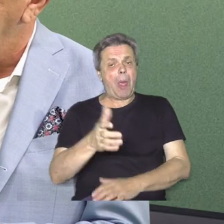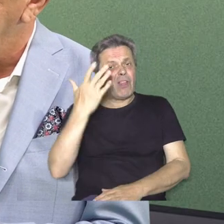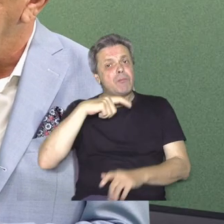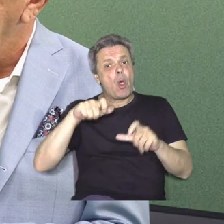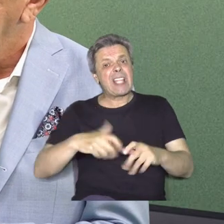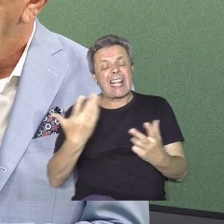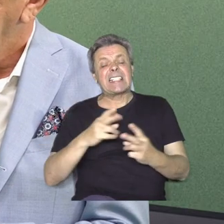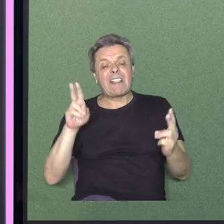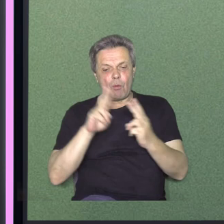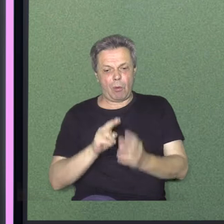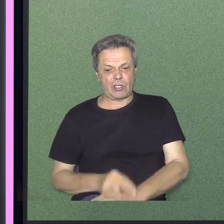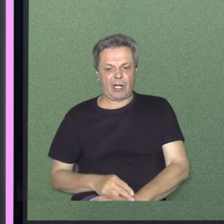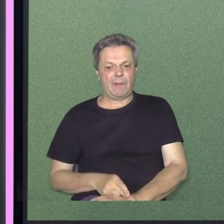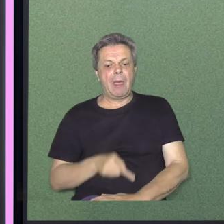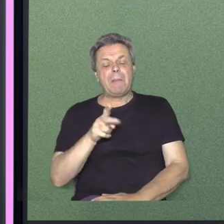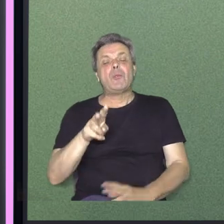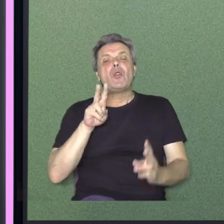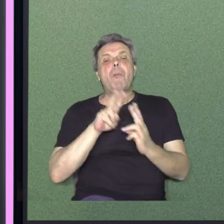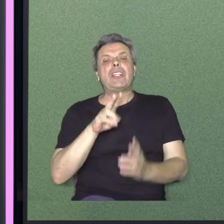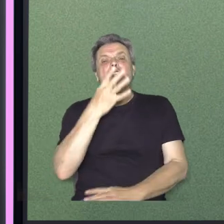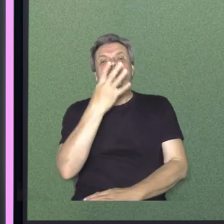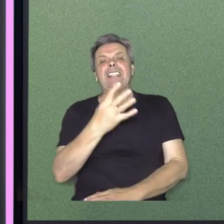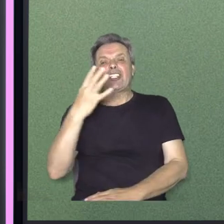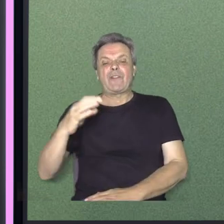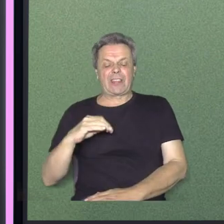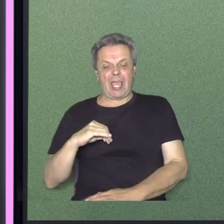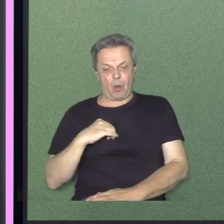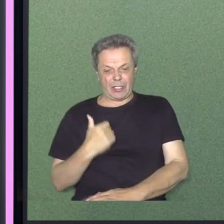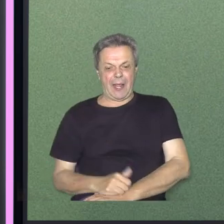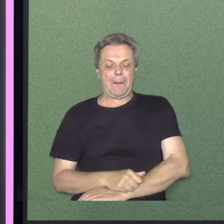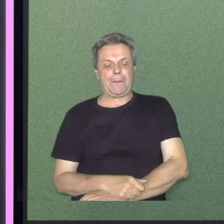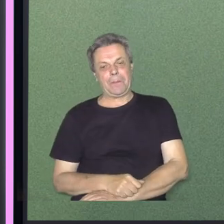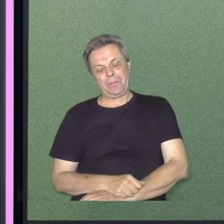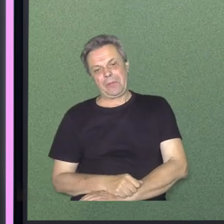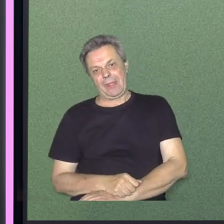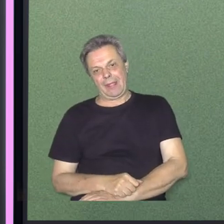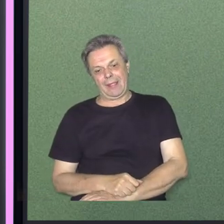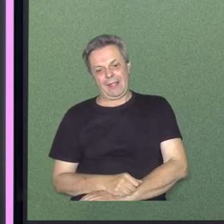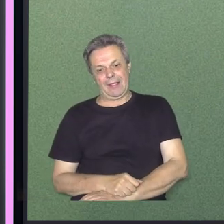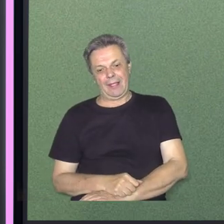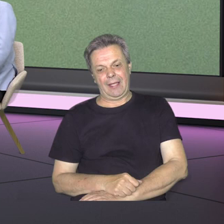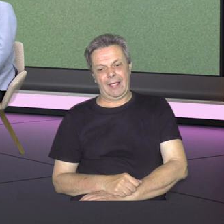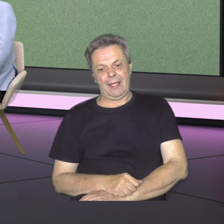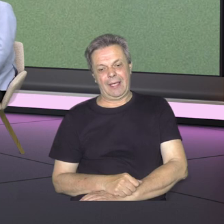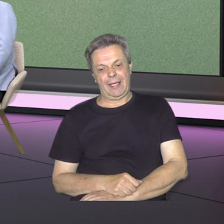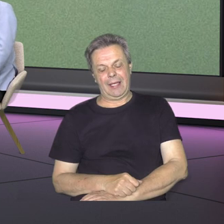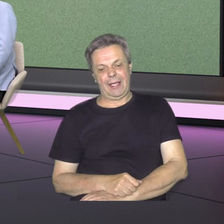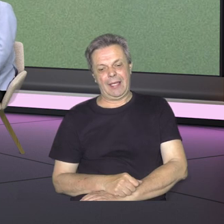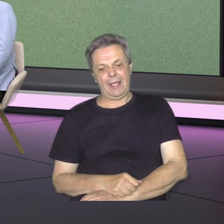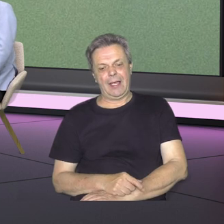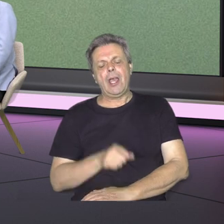ste se vi upoznali. 44. godine. Josip Manolić i ja smo se upoznali. Mada. Naime,